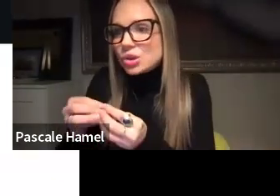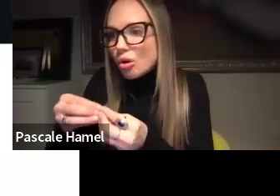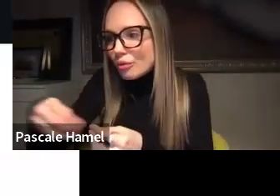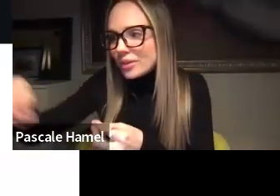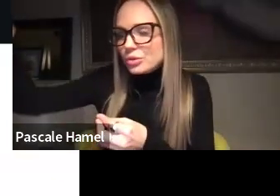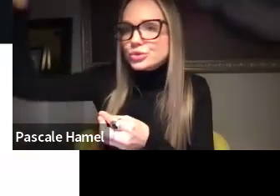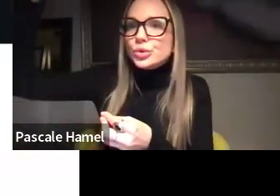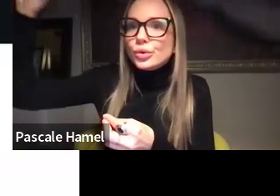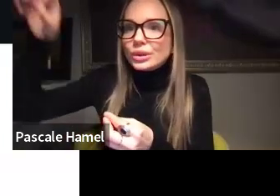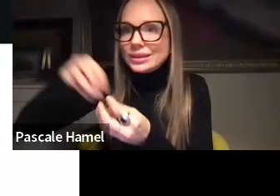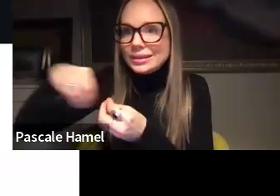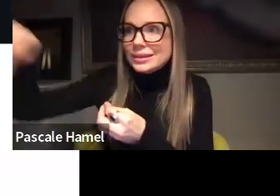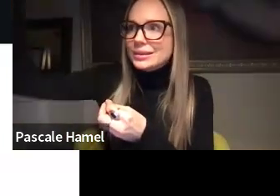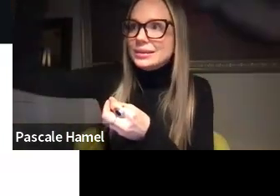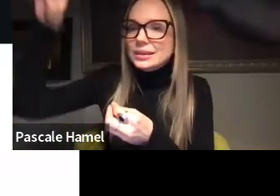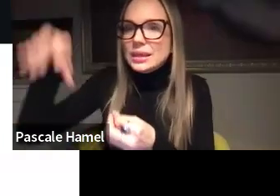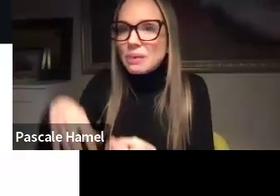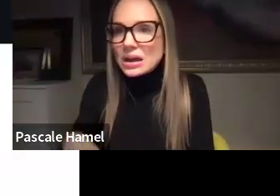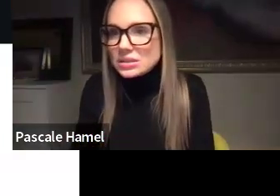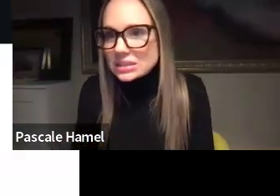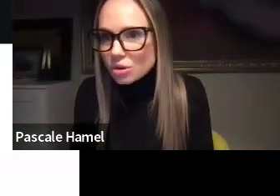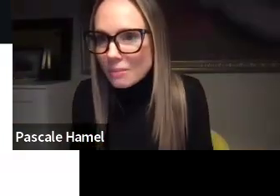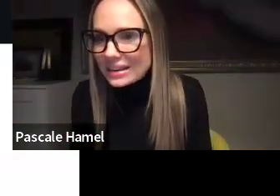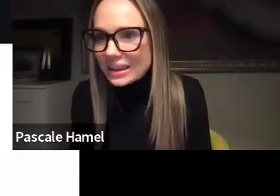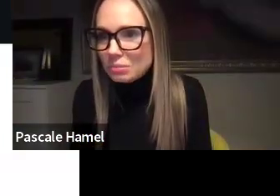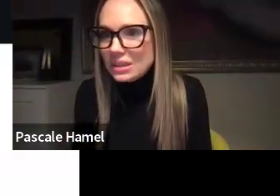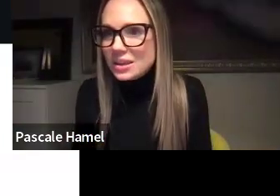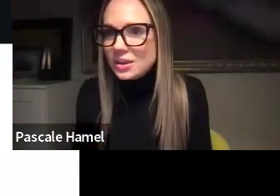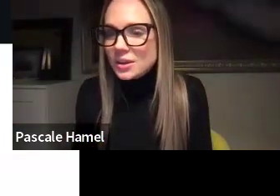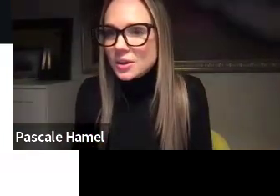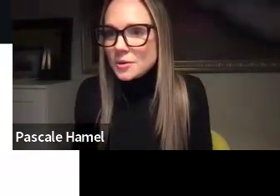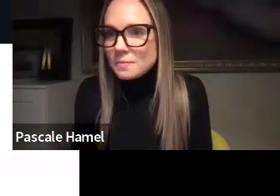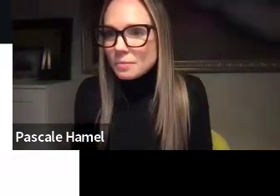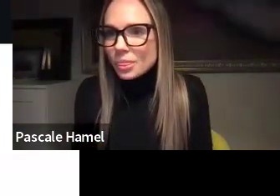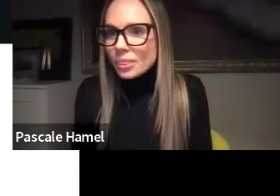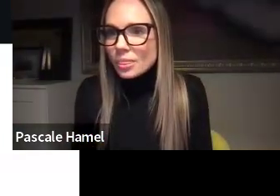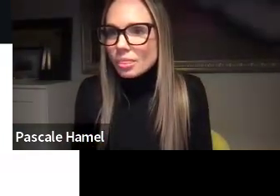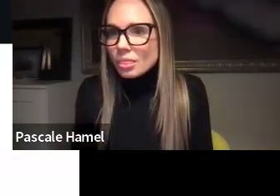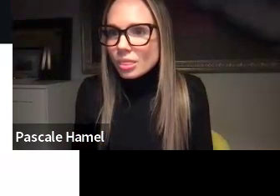dentelle. Est-ce qu'on voit des coutures qui dépassent, qui sont mal terminées?